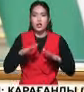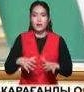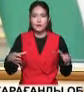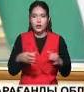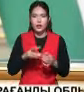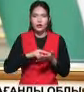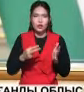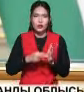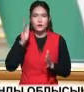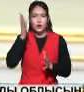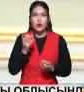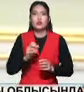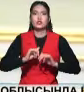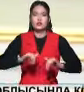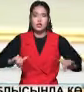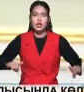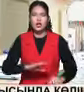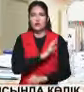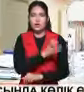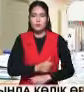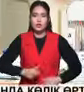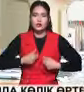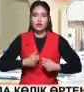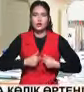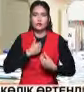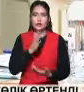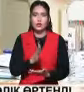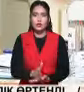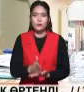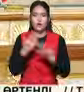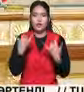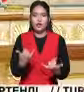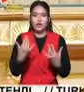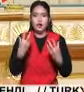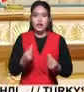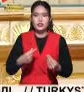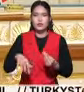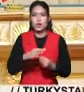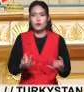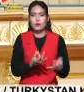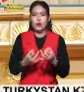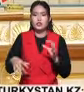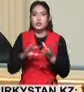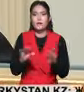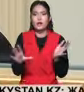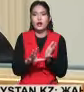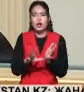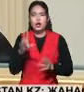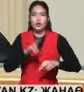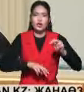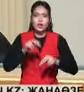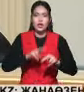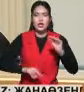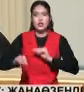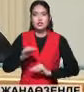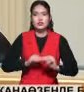ұйымның әлеуетін одан әрі арттыру үшін бар күш-жігерін жұмсайды. Бүгінде Шанхай ынтымақтастық ұйымының цифрлық, туристік және энергетикалық салалар бойынша